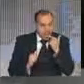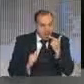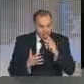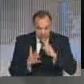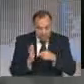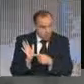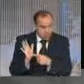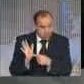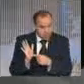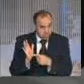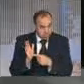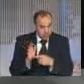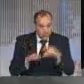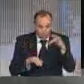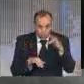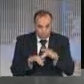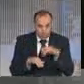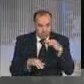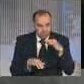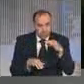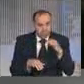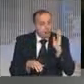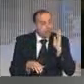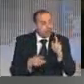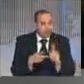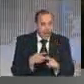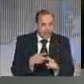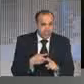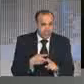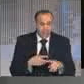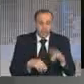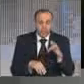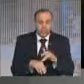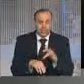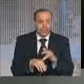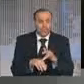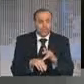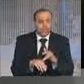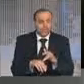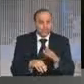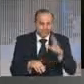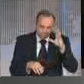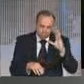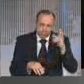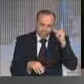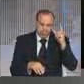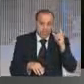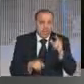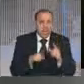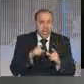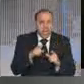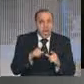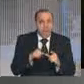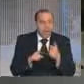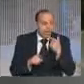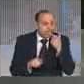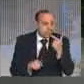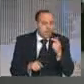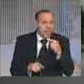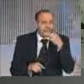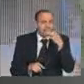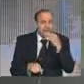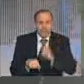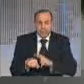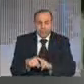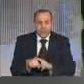القول ضربا من ضروب الخطاب الشعبوي الذي اثار موجه من الاستياء وكان من الاجدر كما جاء على لسان